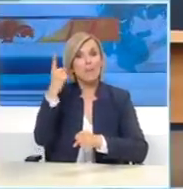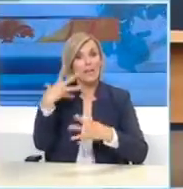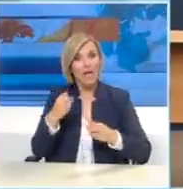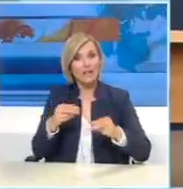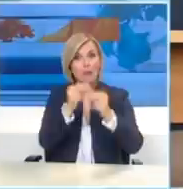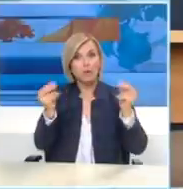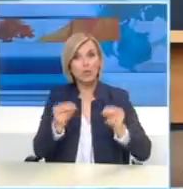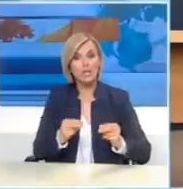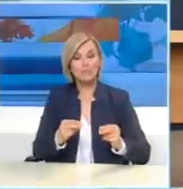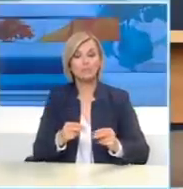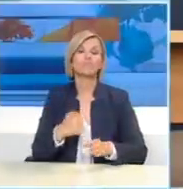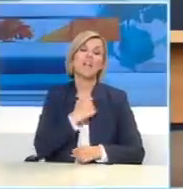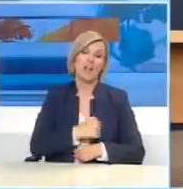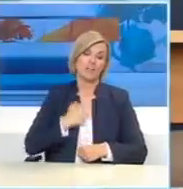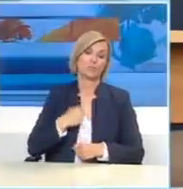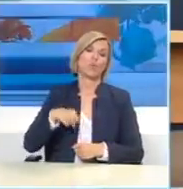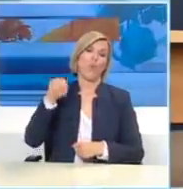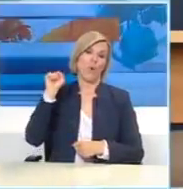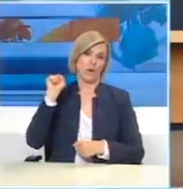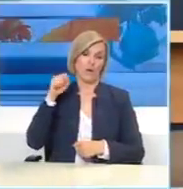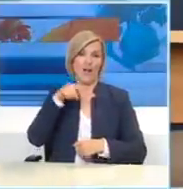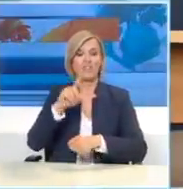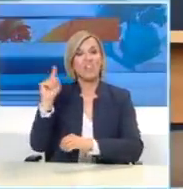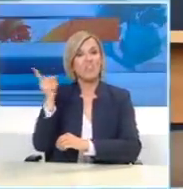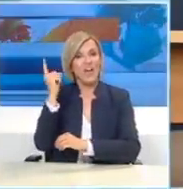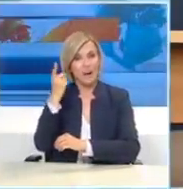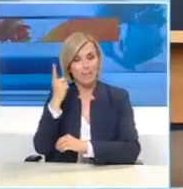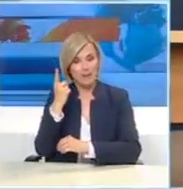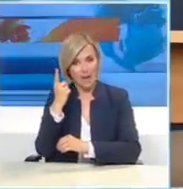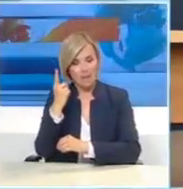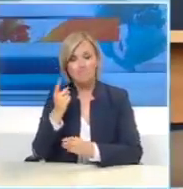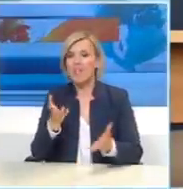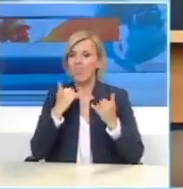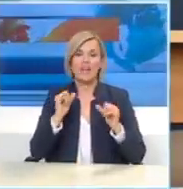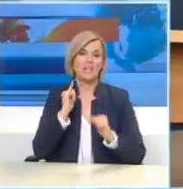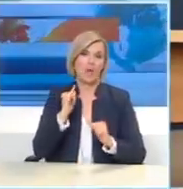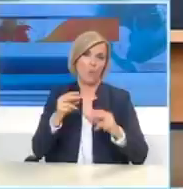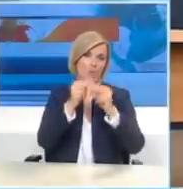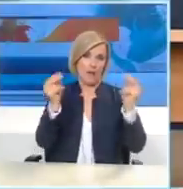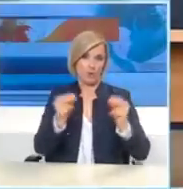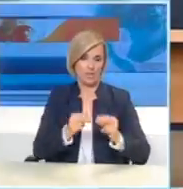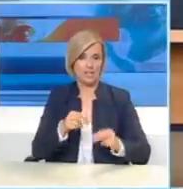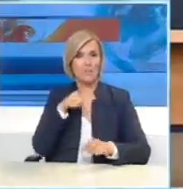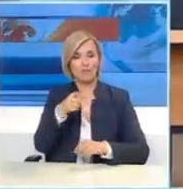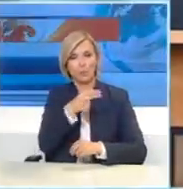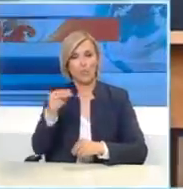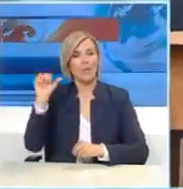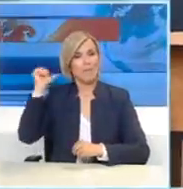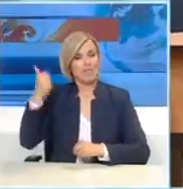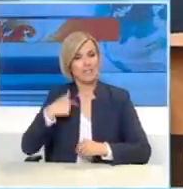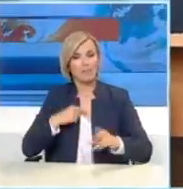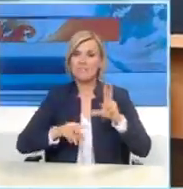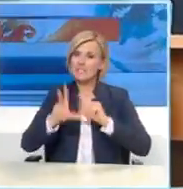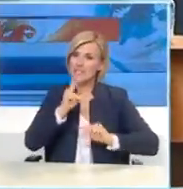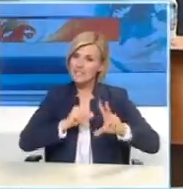Όχι, δεν έχουμε να σας ανακοινώσουμε ακόμα αποτελέσματα από τη θεραπεία αυτή. Παρ' όλα αυτά έγινε αντικείμενο εκτεταμένη συζήτηση στην Επιτροπή μας χτες και έγιναν